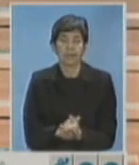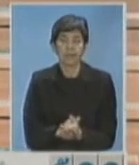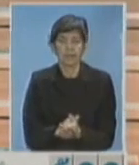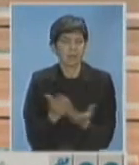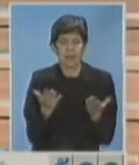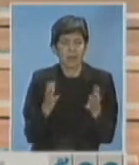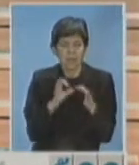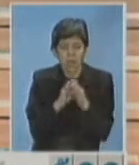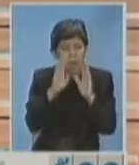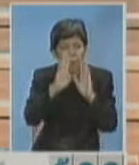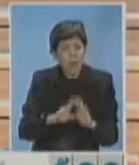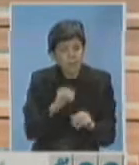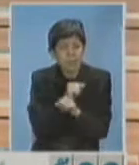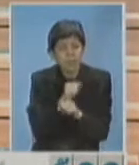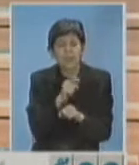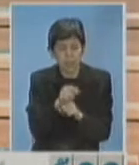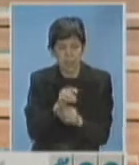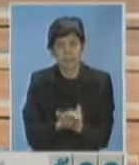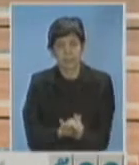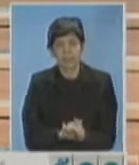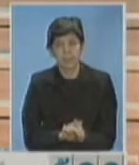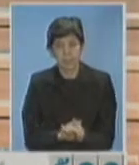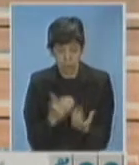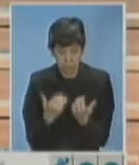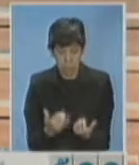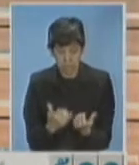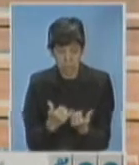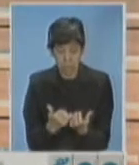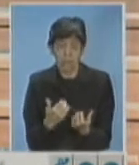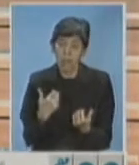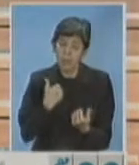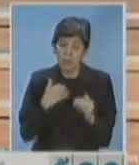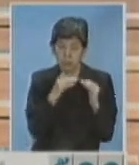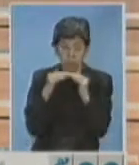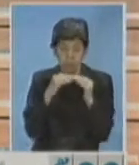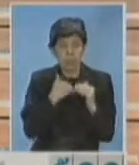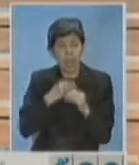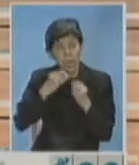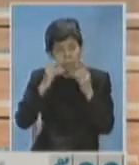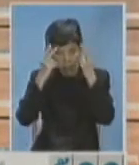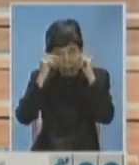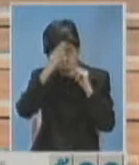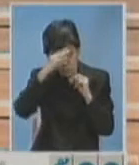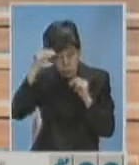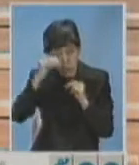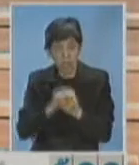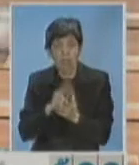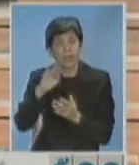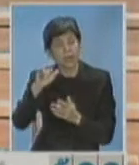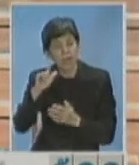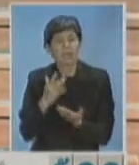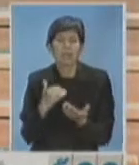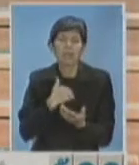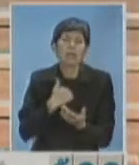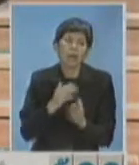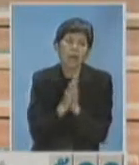มันเป็นเรื่องของรูปคดีครับท่านประธานครับวันนี้มีคนมาเรียกร้องความเป็นธรรมให้นายกชวนขออนุญาตนะเอ่ยนามท่านบัญญัติแต่เณรค